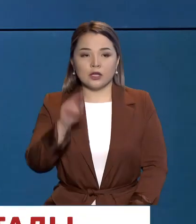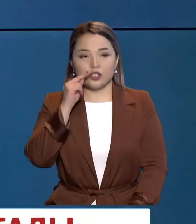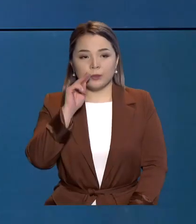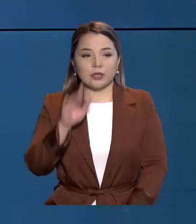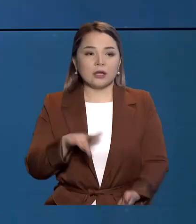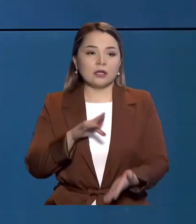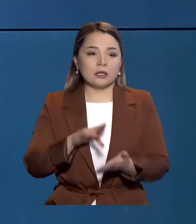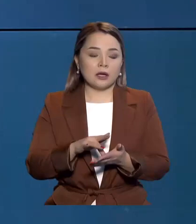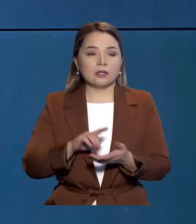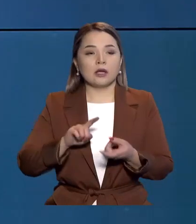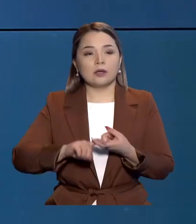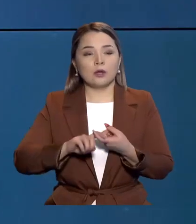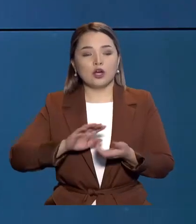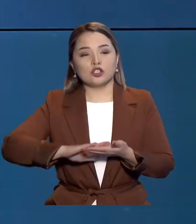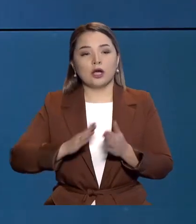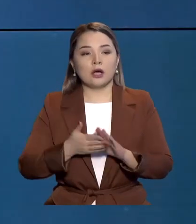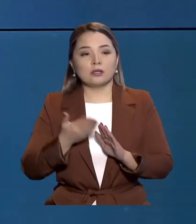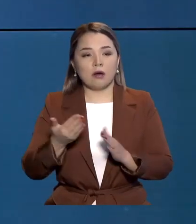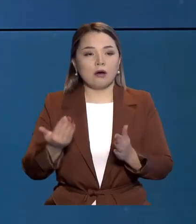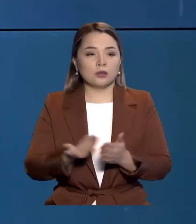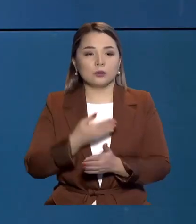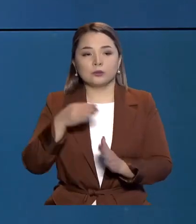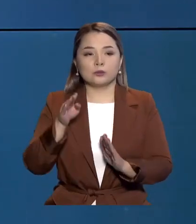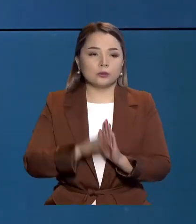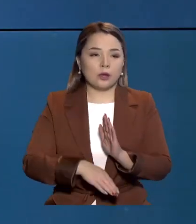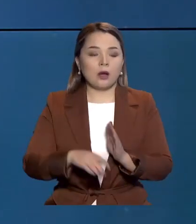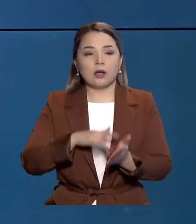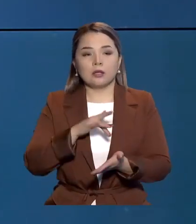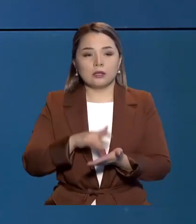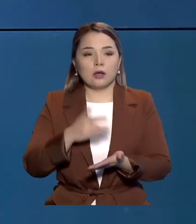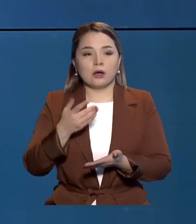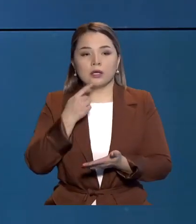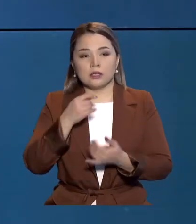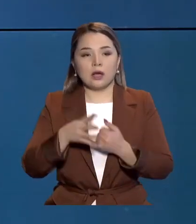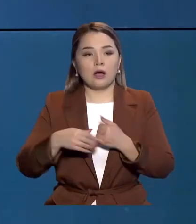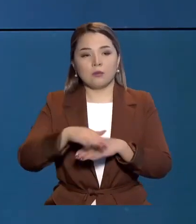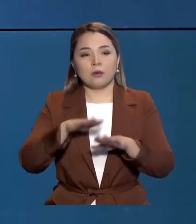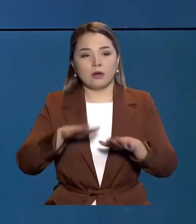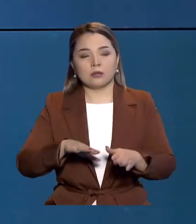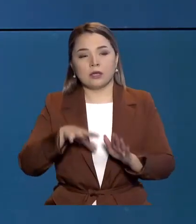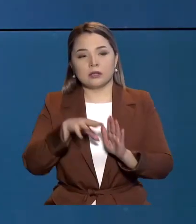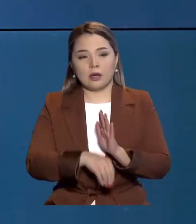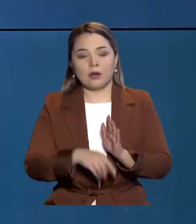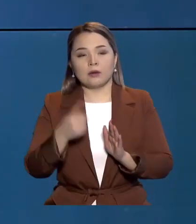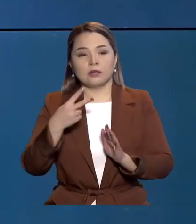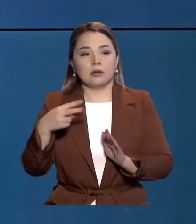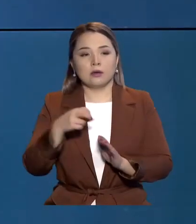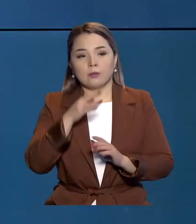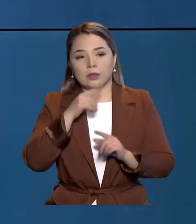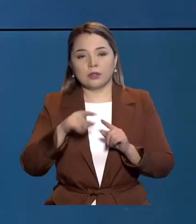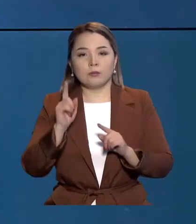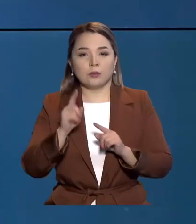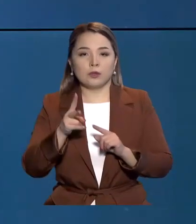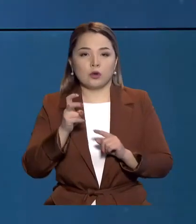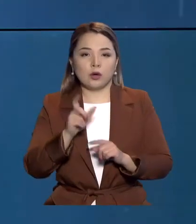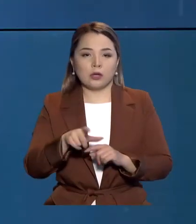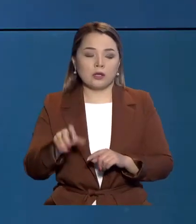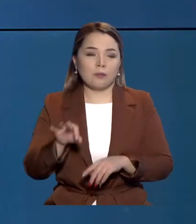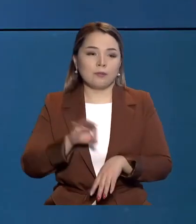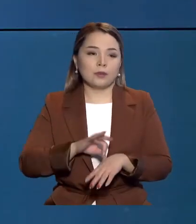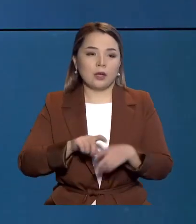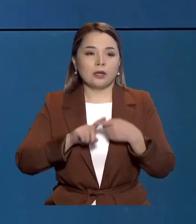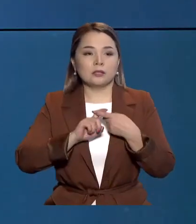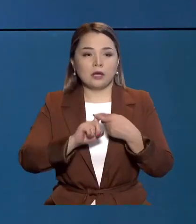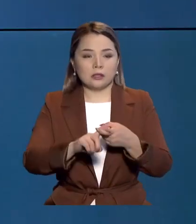Шымкент қаласында эпидемиологиялық жағдай қайта ушығып, мегаполис қызыл аймаққа енді. Бас аяғы 2 аптаның ішінде 1200-ден астам адам